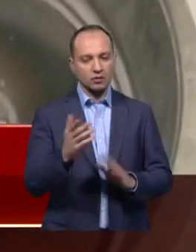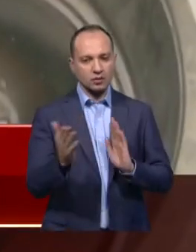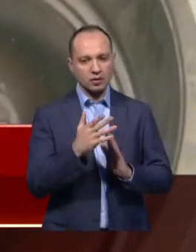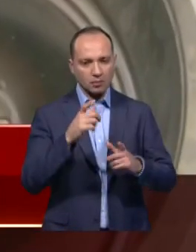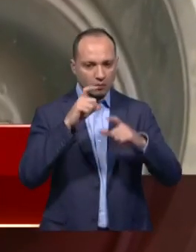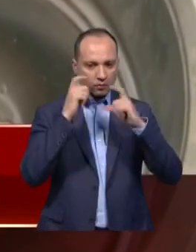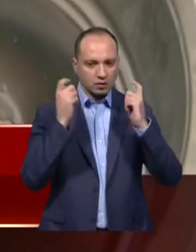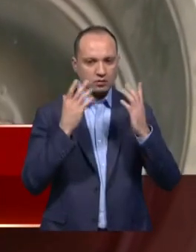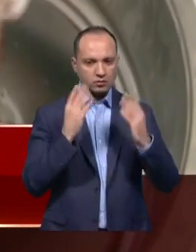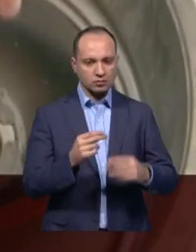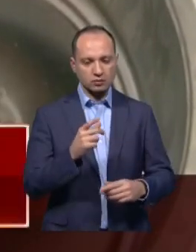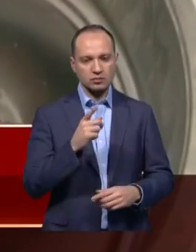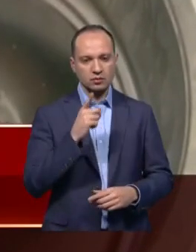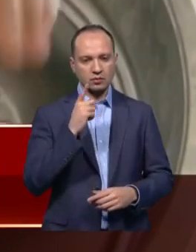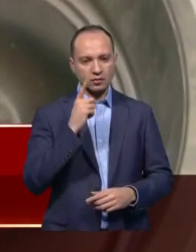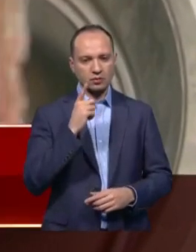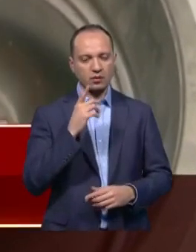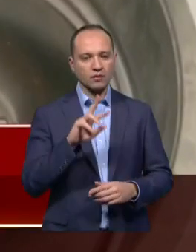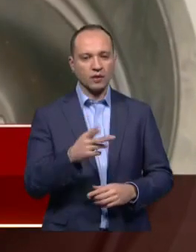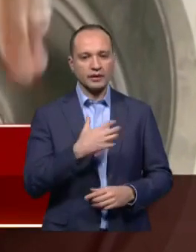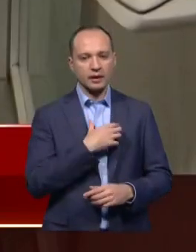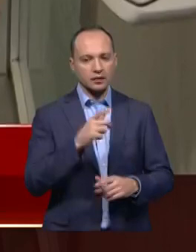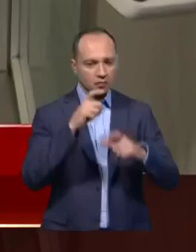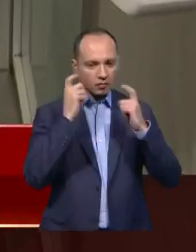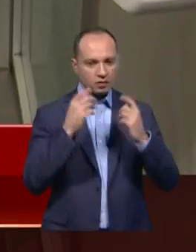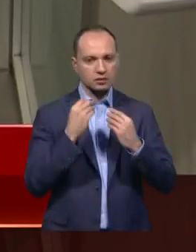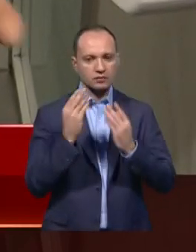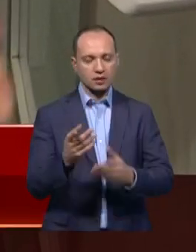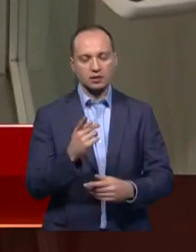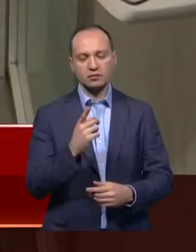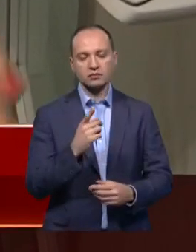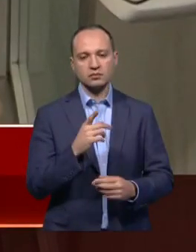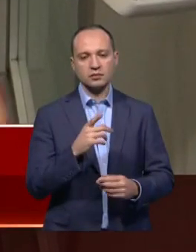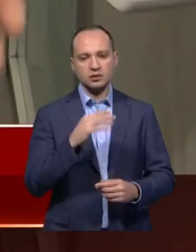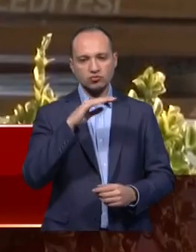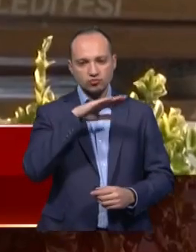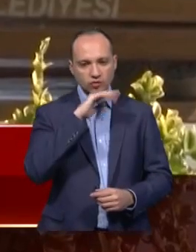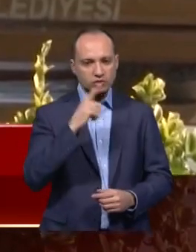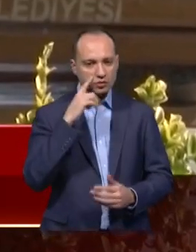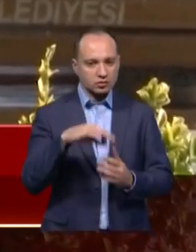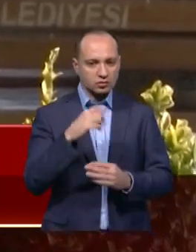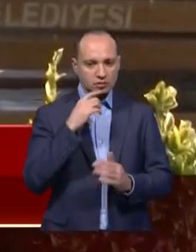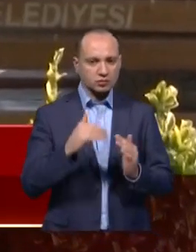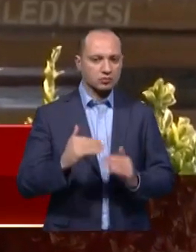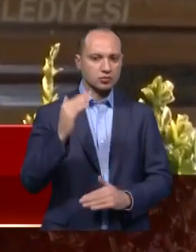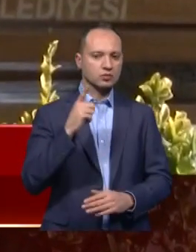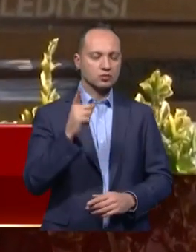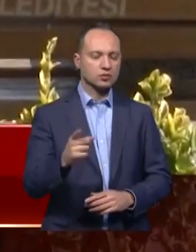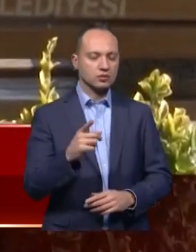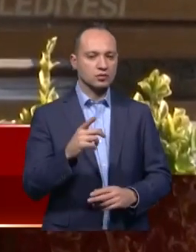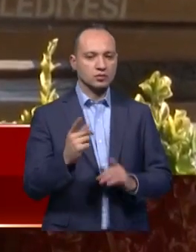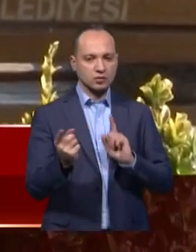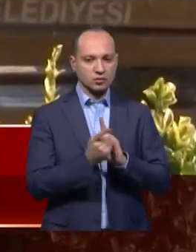maskenin olsun Gerekirse öyle yaklaş ve kendisine maske takalım yaşlı insanlarımıza Eğer temas